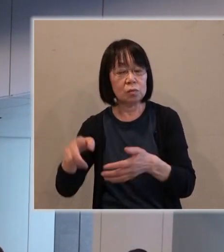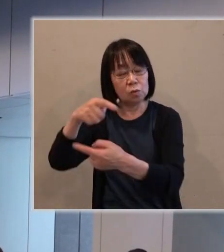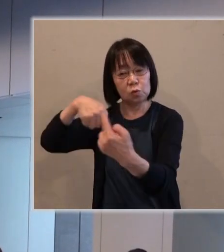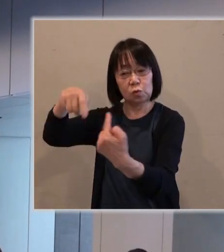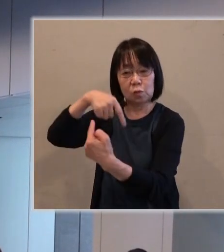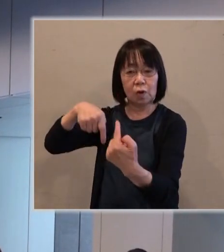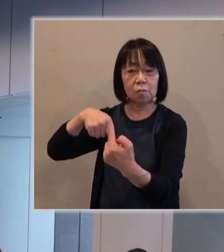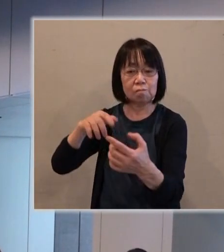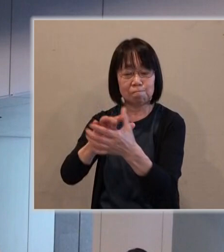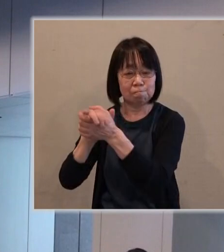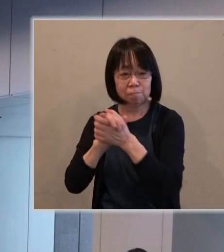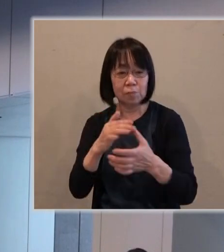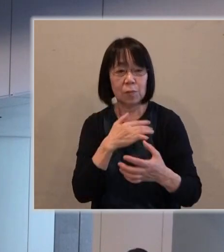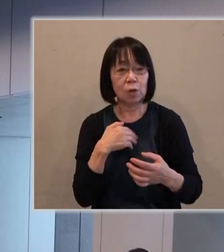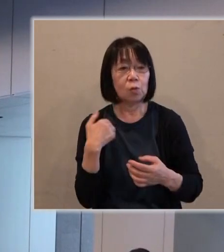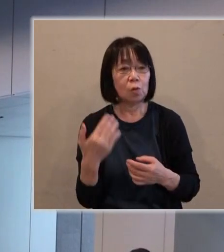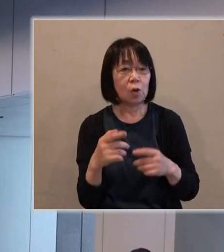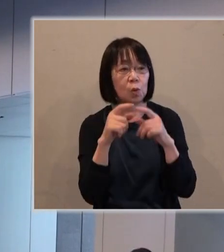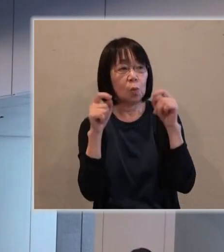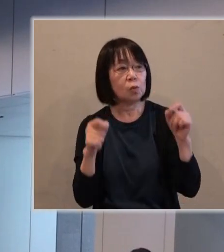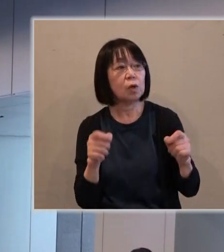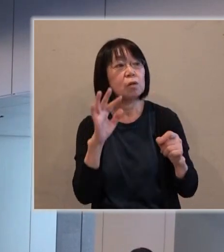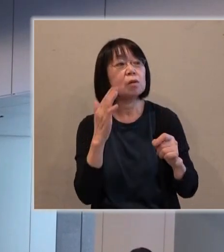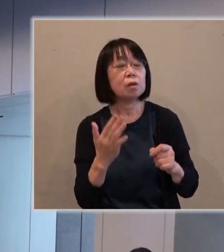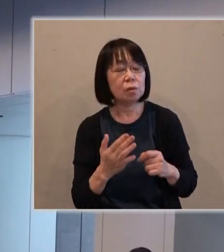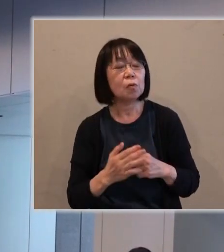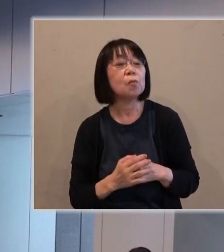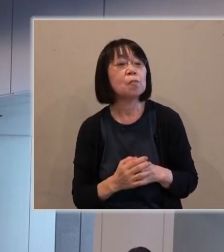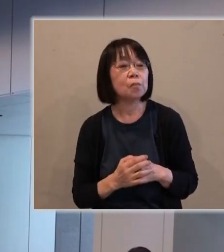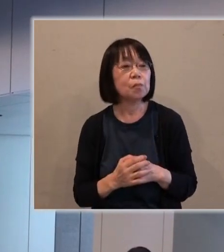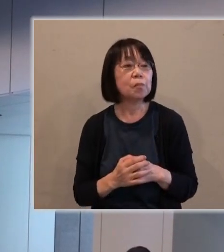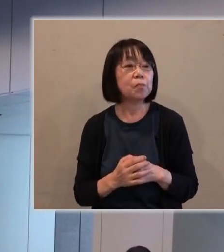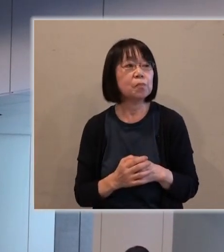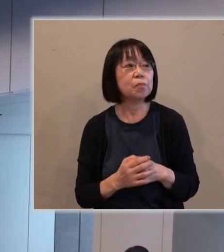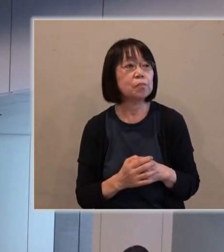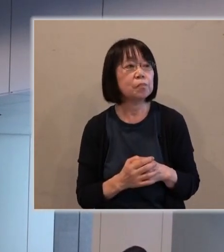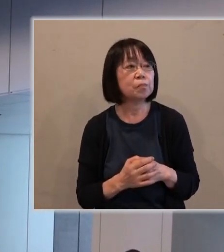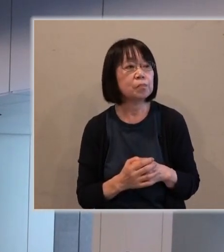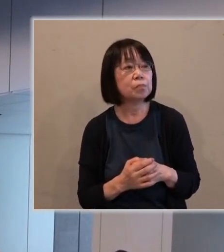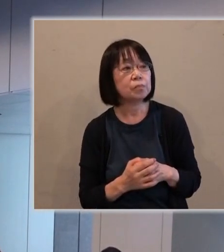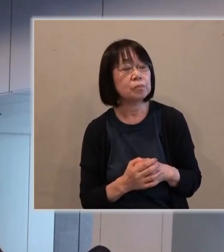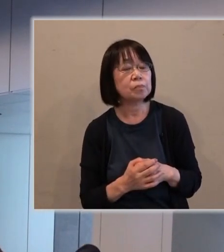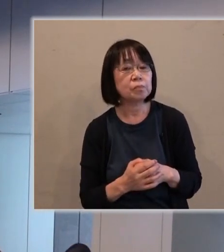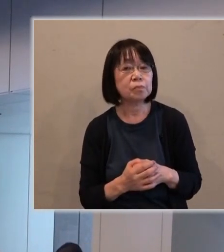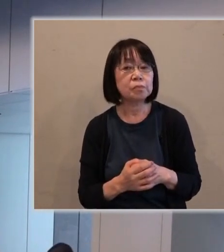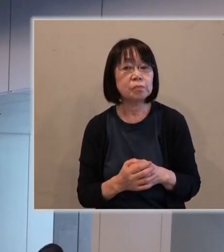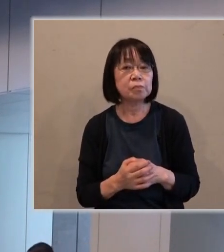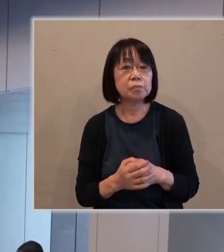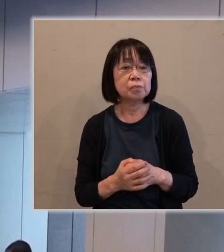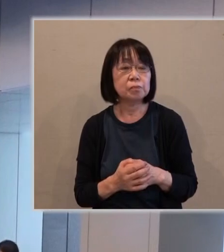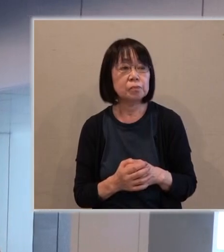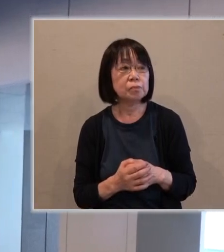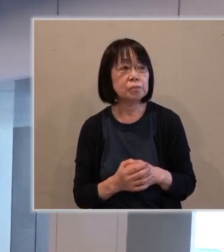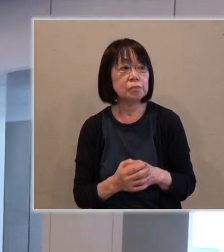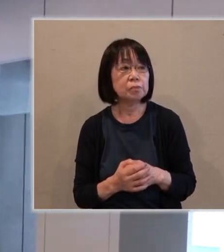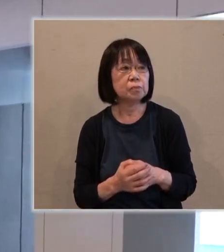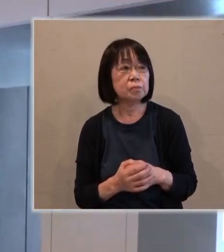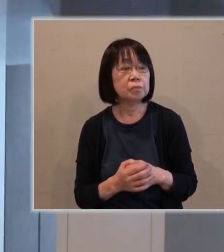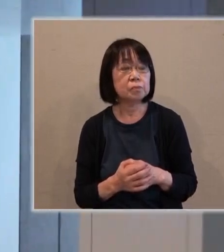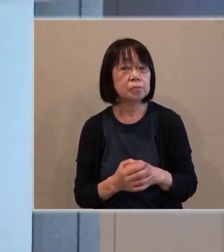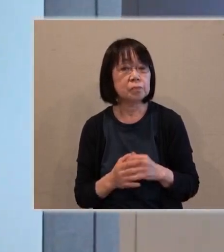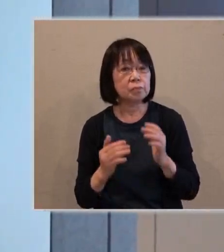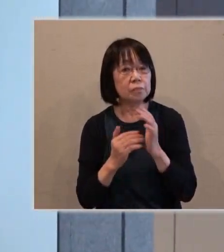うところの現場を目の当たりにしましたって、そういう話したかなというふうに思いました。じゃあ最後ちょっと竹春もいいですか。